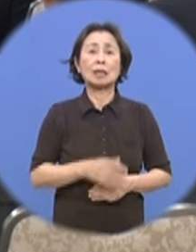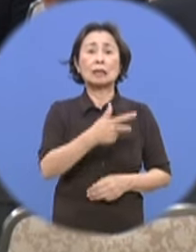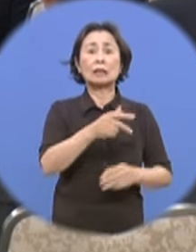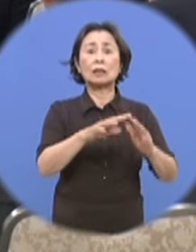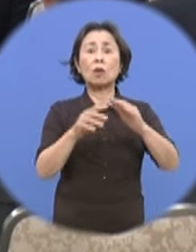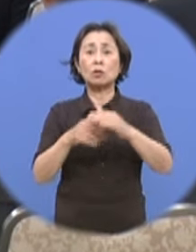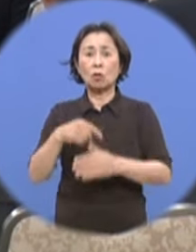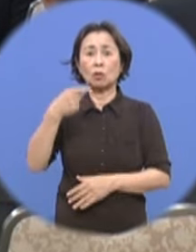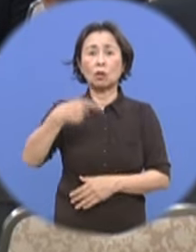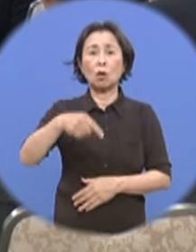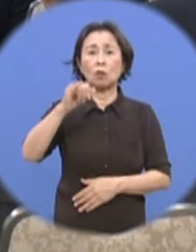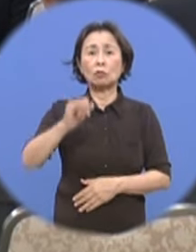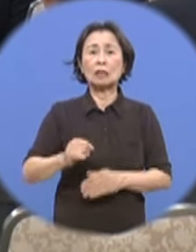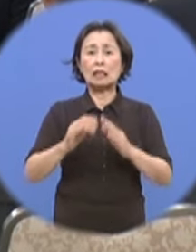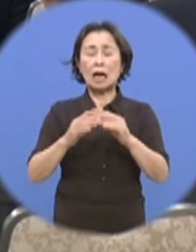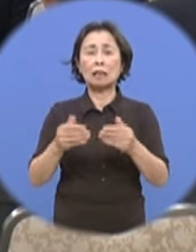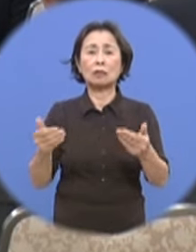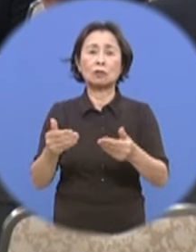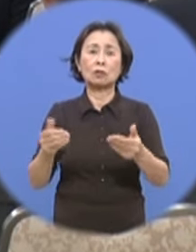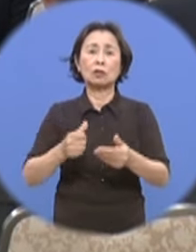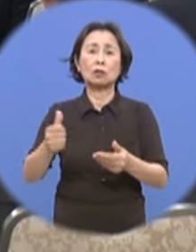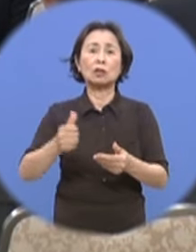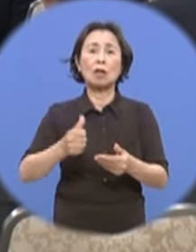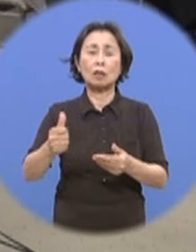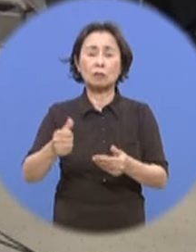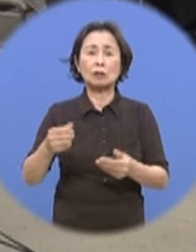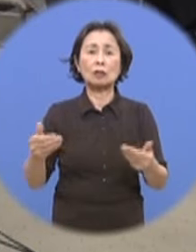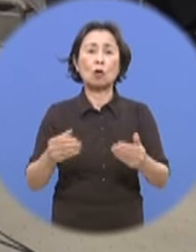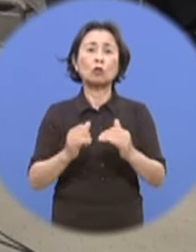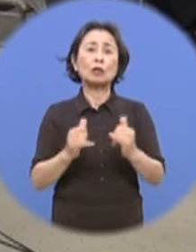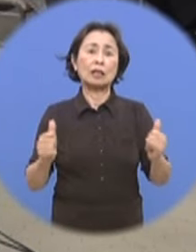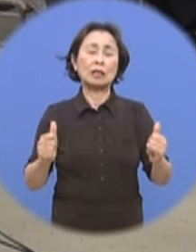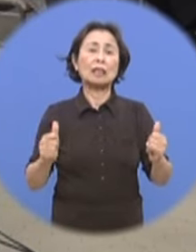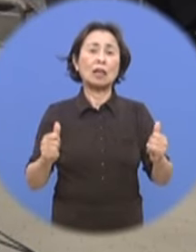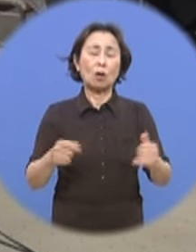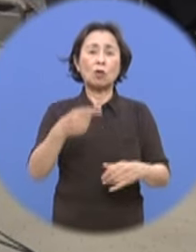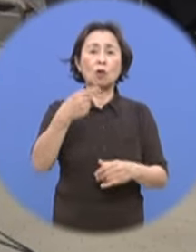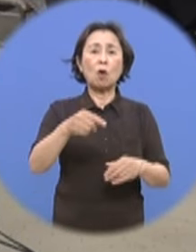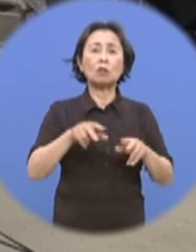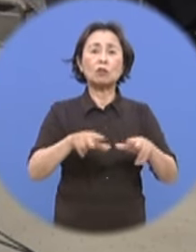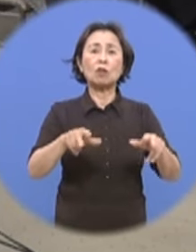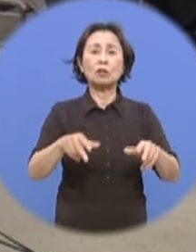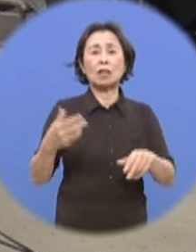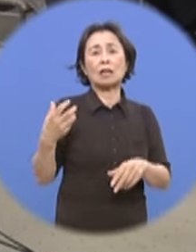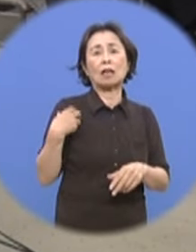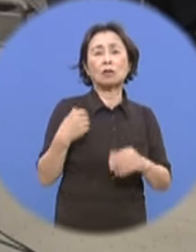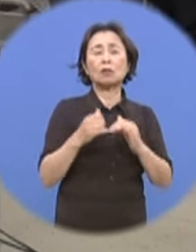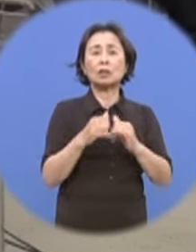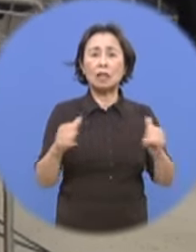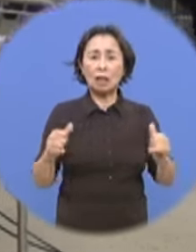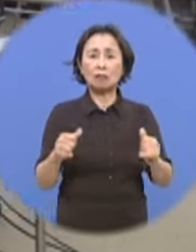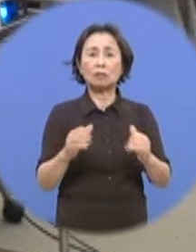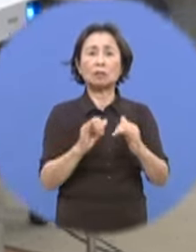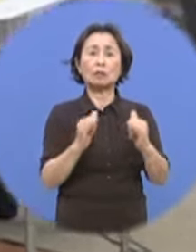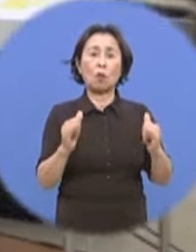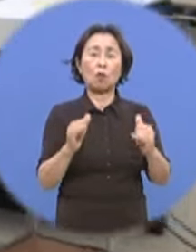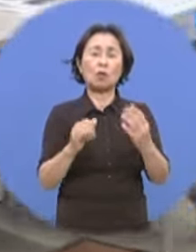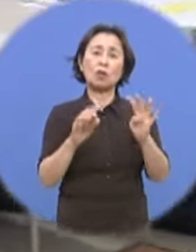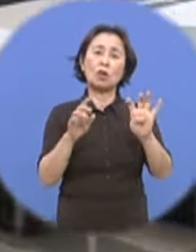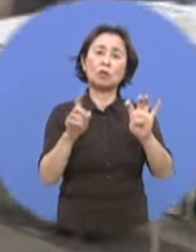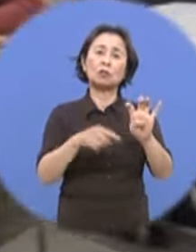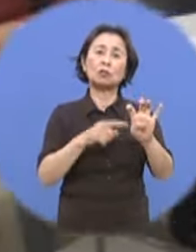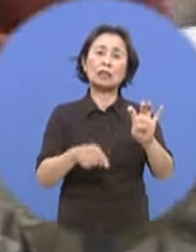の教育委員会に勤務する職員など教育行政に携わっている人たちおよそ40人が参加し